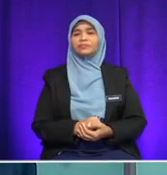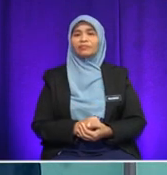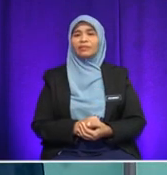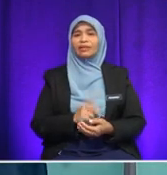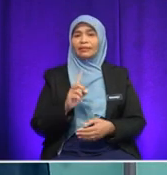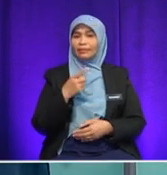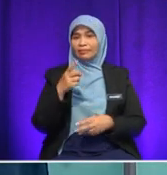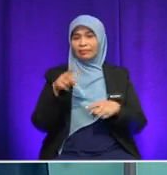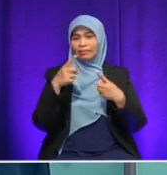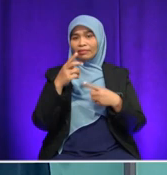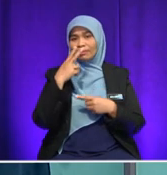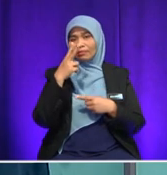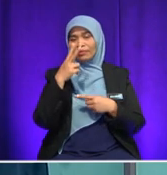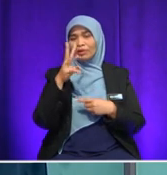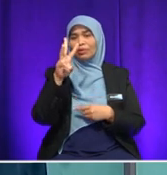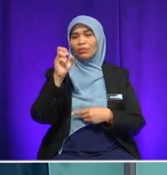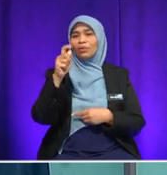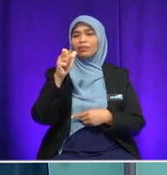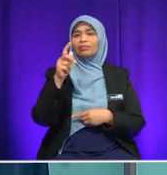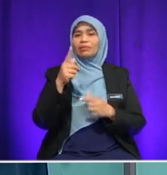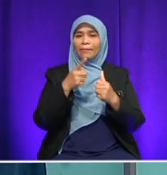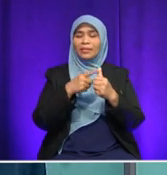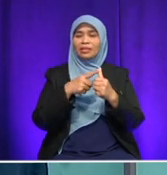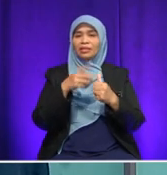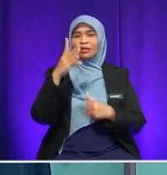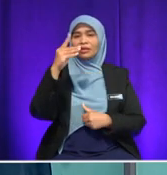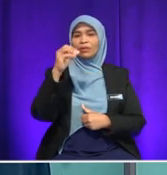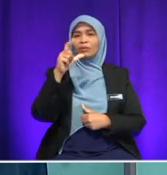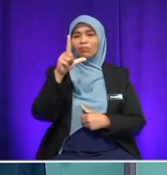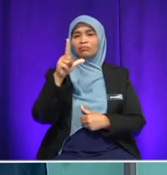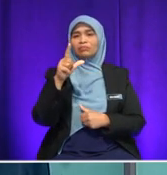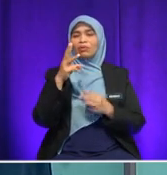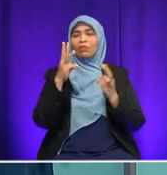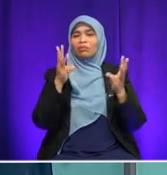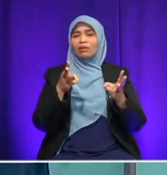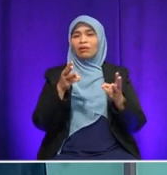kita pergi kepada watak pertama, iaitu watak Dol yang yang memegang watak utama.